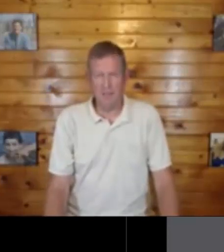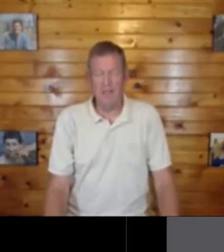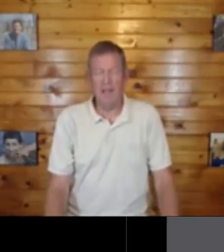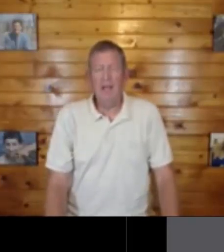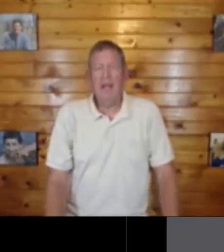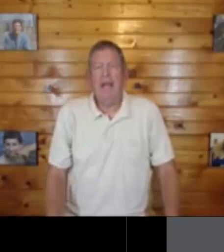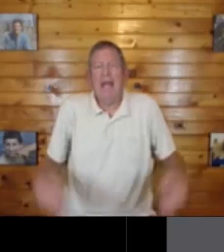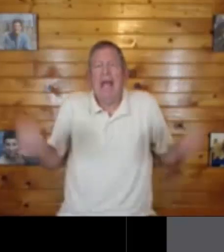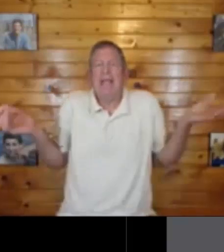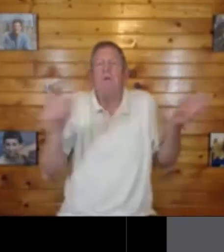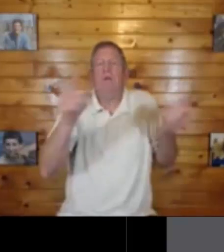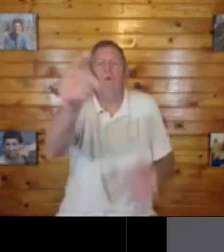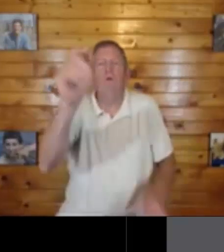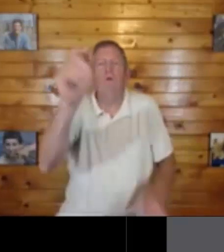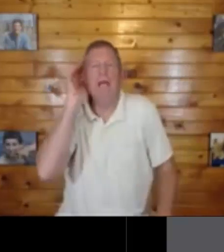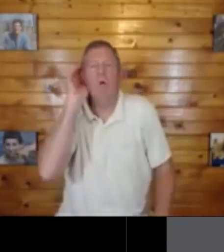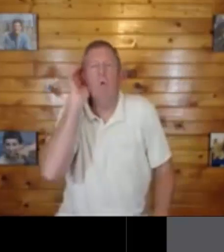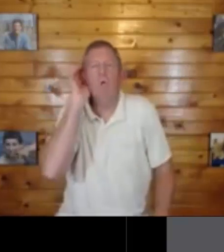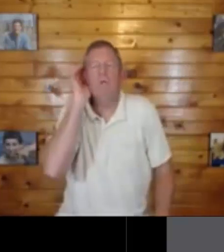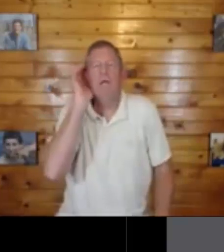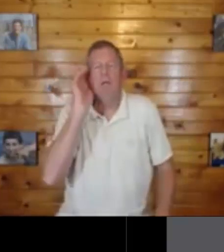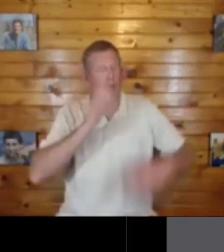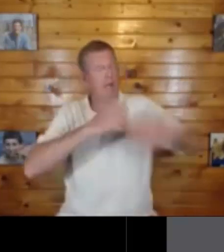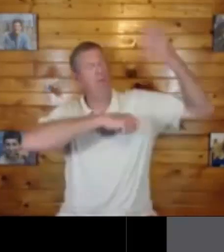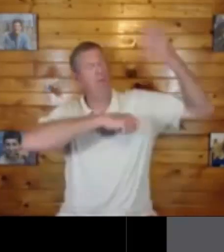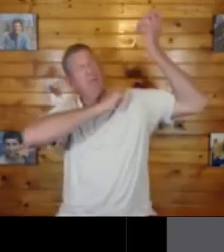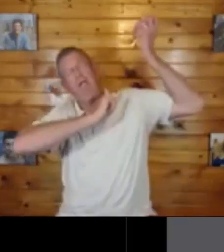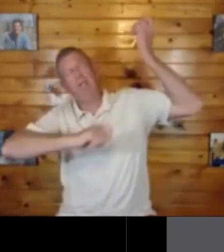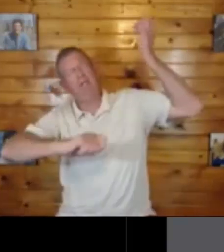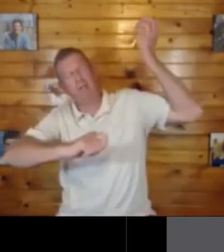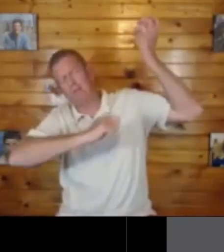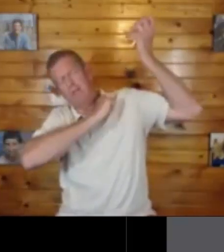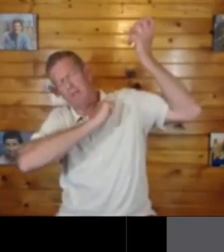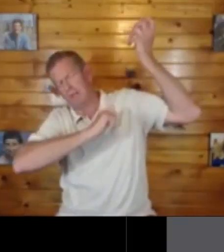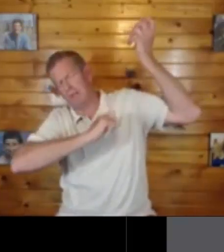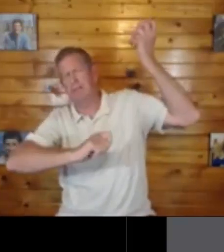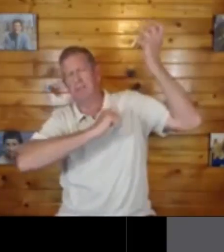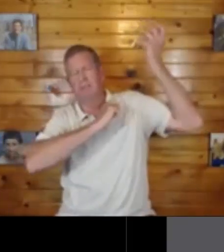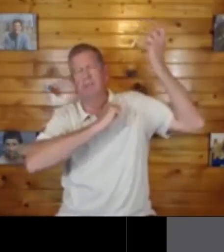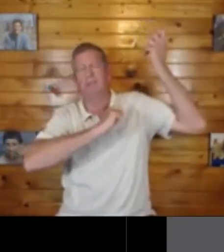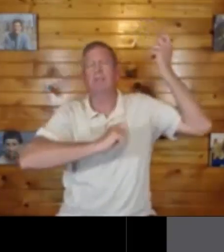Bien, très bien. Et est-ce que tu écoutes de la musique classique?